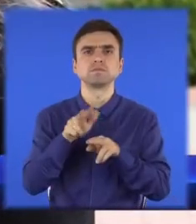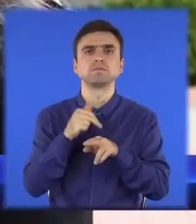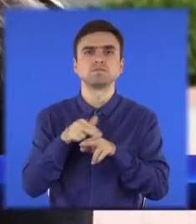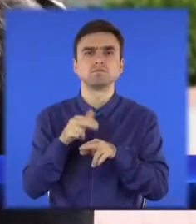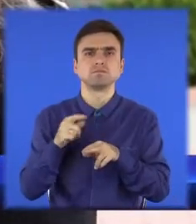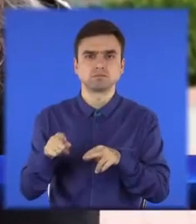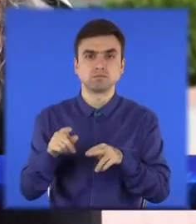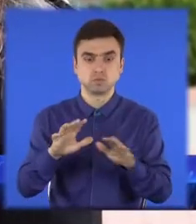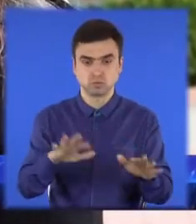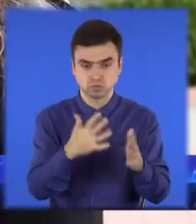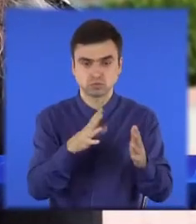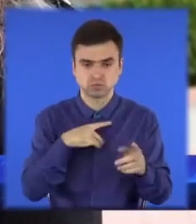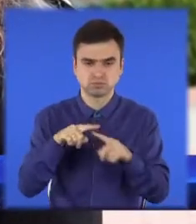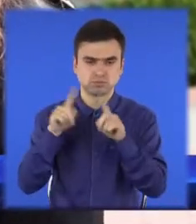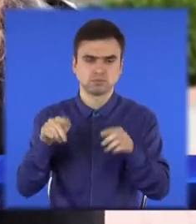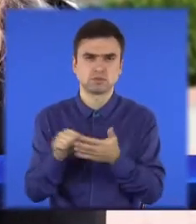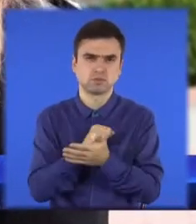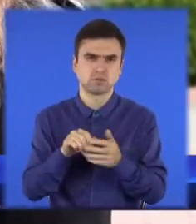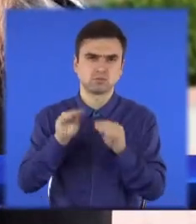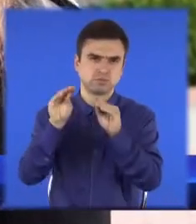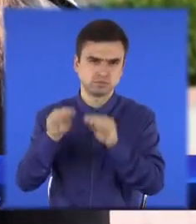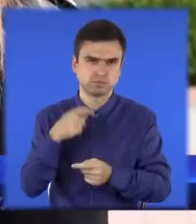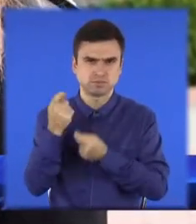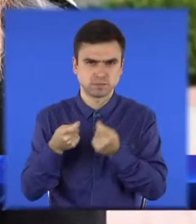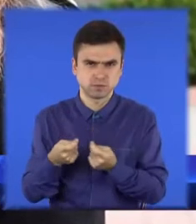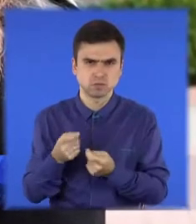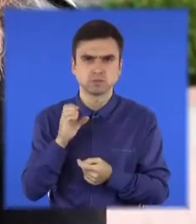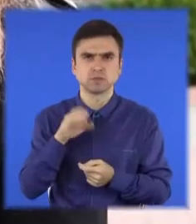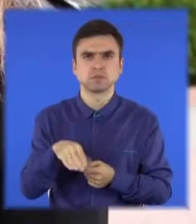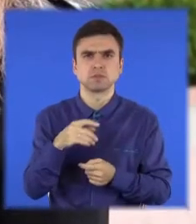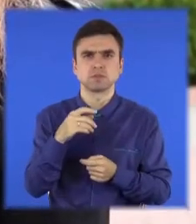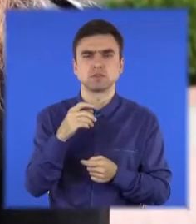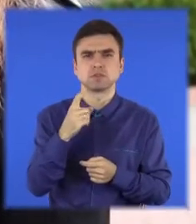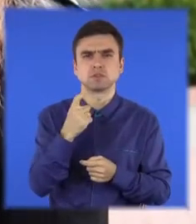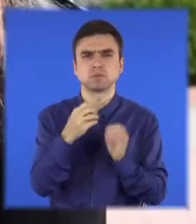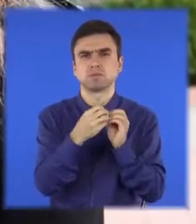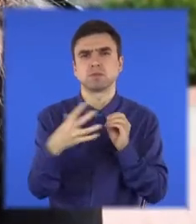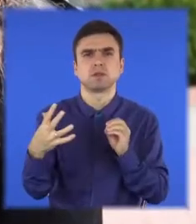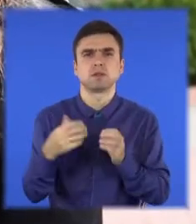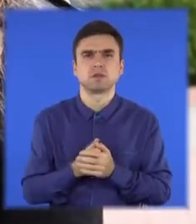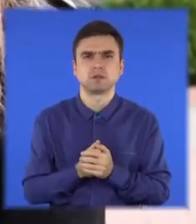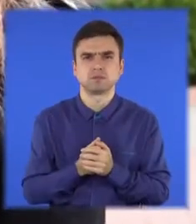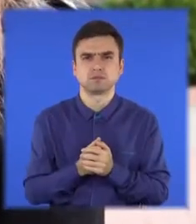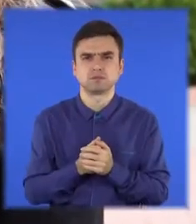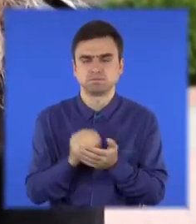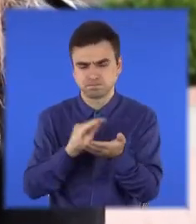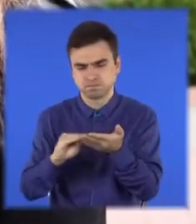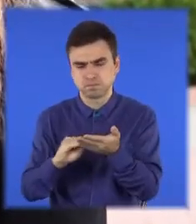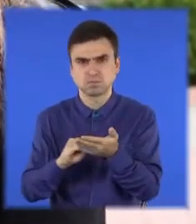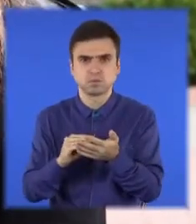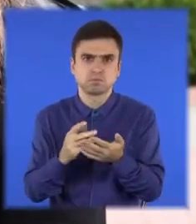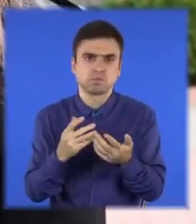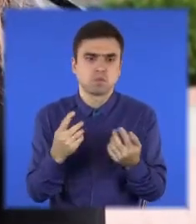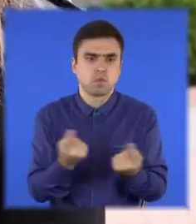внесені відомості до ЄРДР з попередньою правовою кваліфікацією за статтею 115 Кримінального кодексу України з додатковою позначкою «Природня